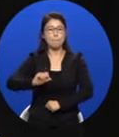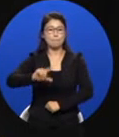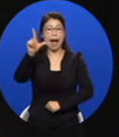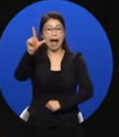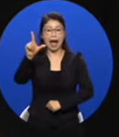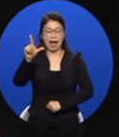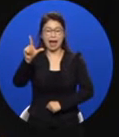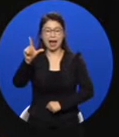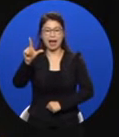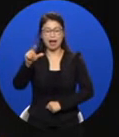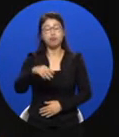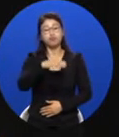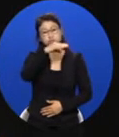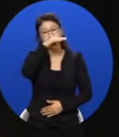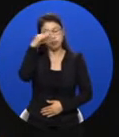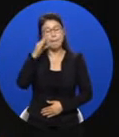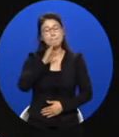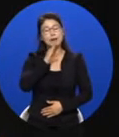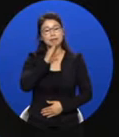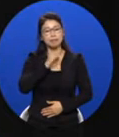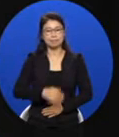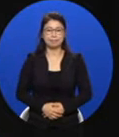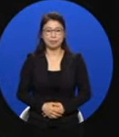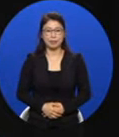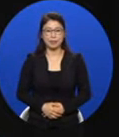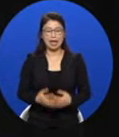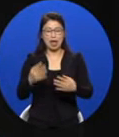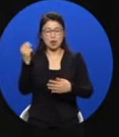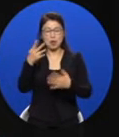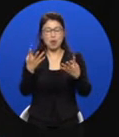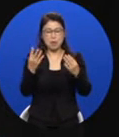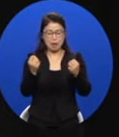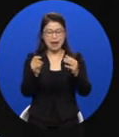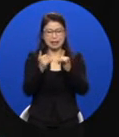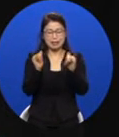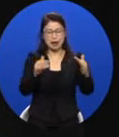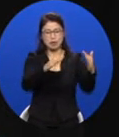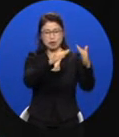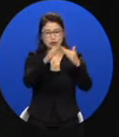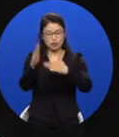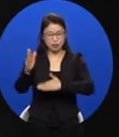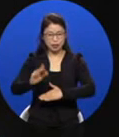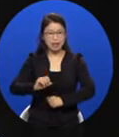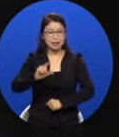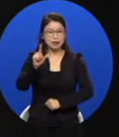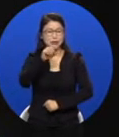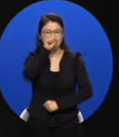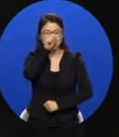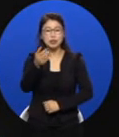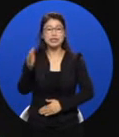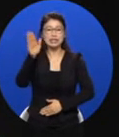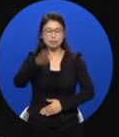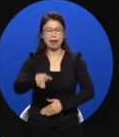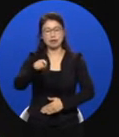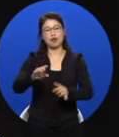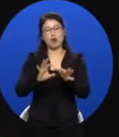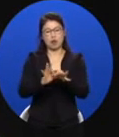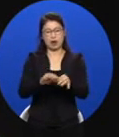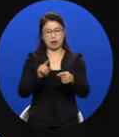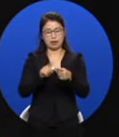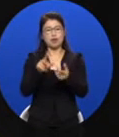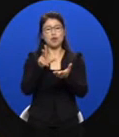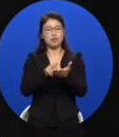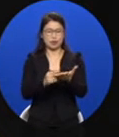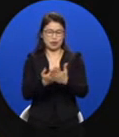있다. 뭐 바람직합니다. 또 많은 인구가 와 주시는 것도 좋지만 그거에 따라서 또